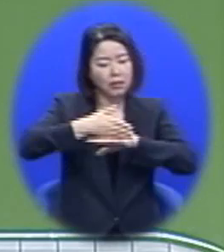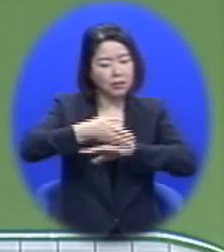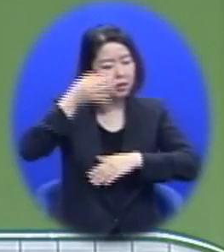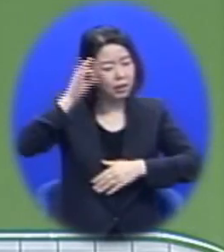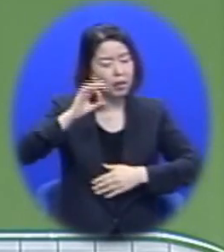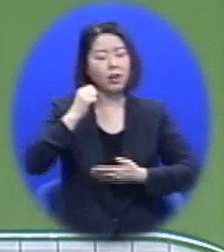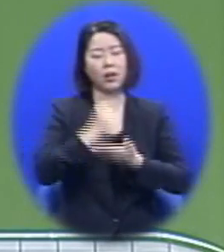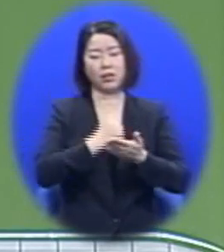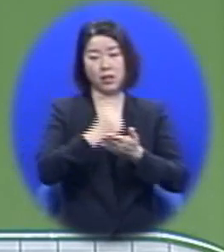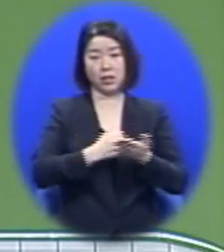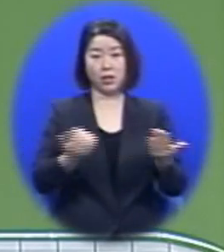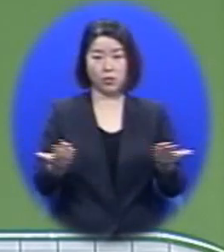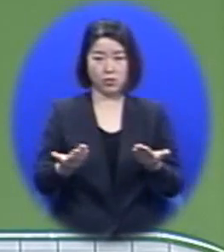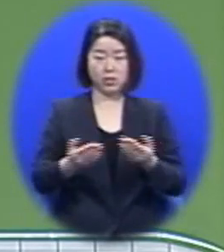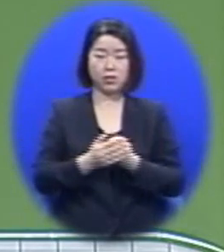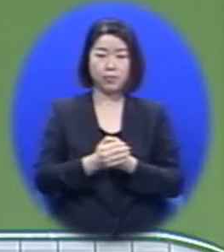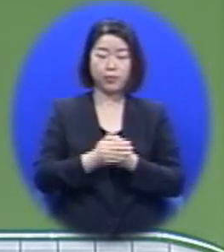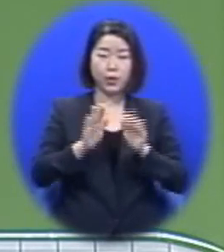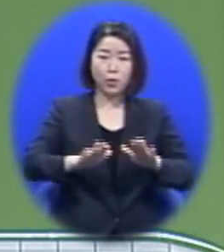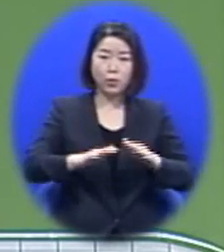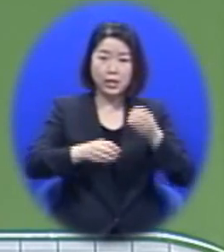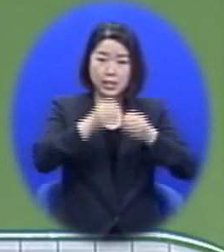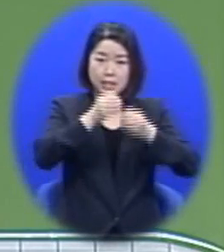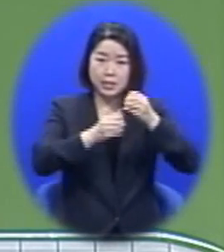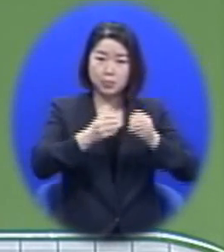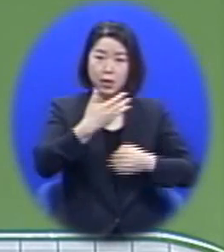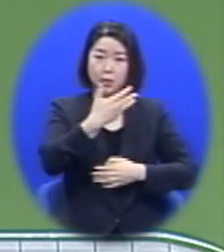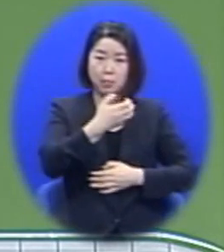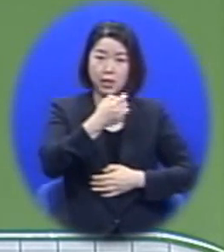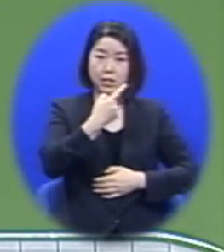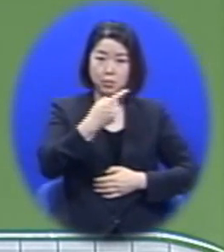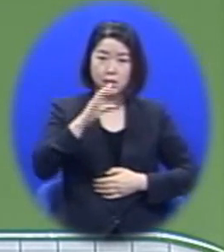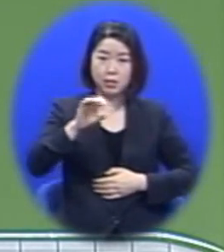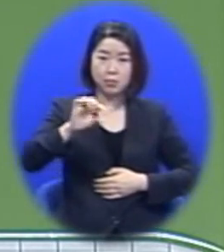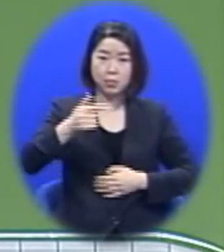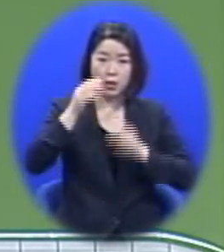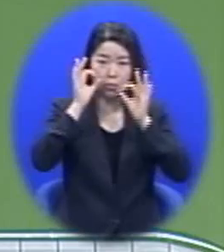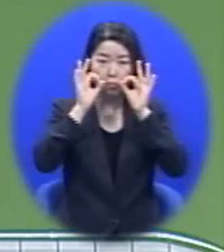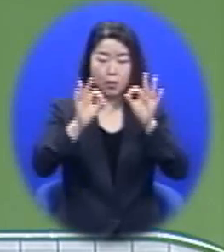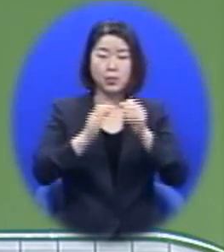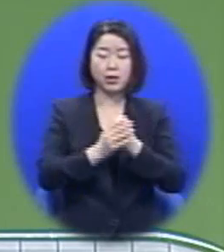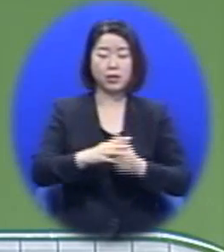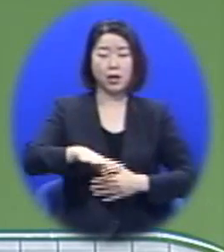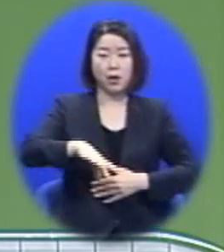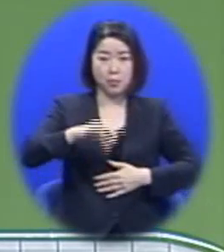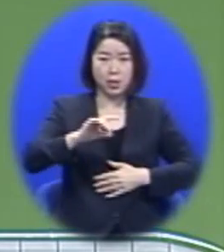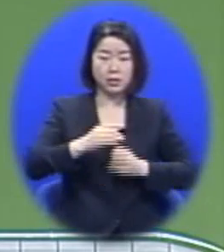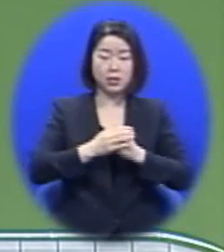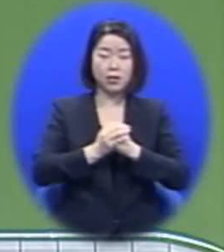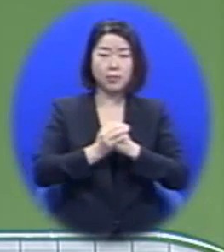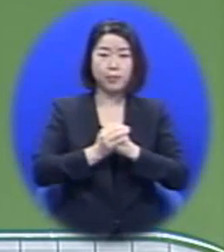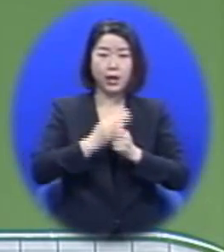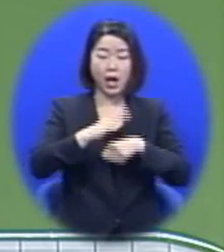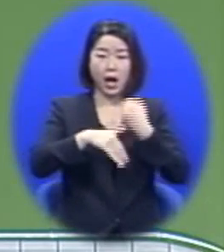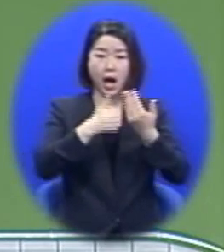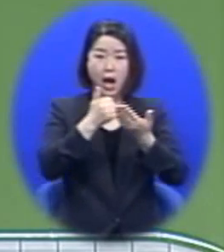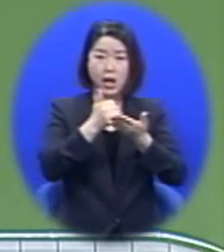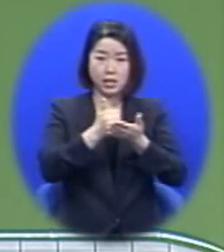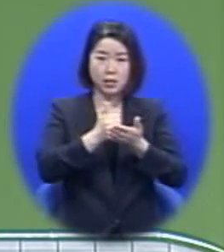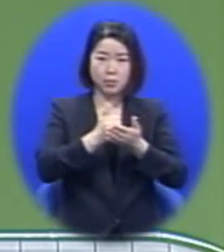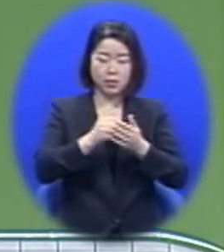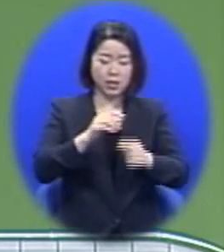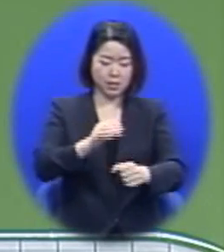일입니다. 오늘 시편 81편을 보면 먼저 이 시편 기자가 하나님을 힘을